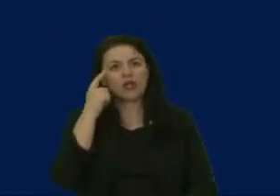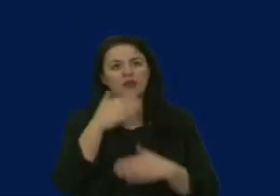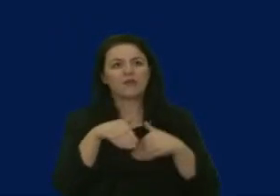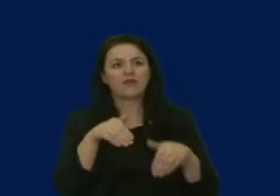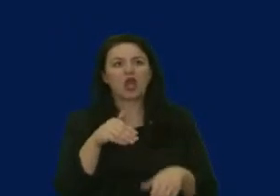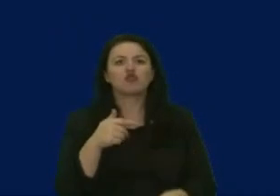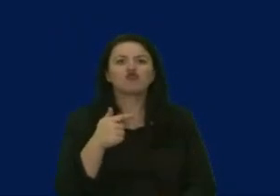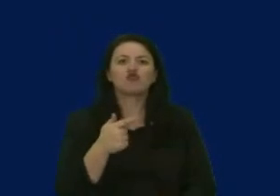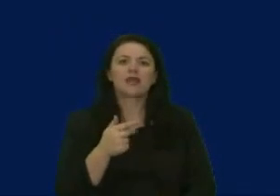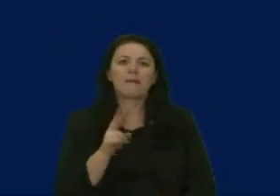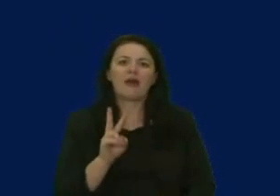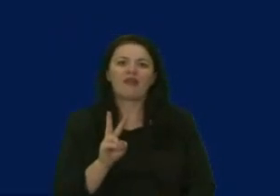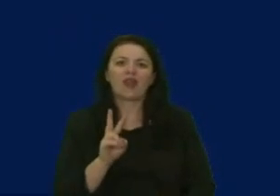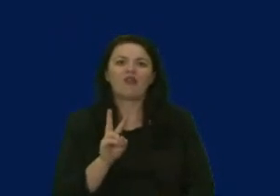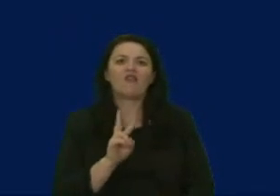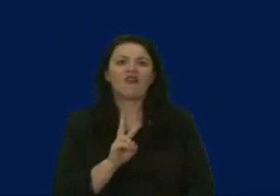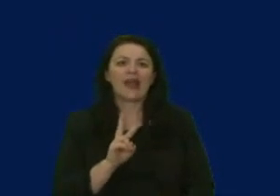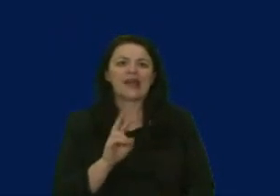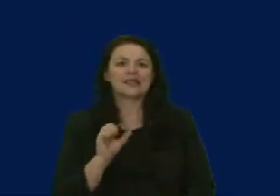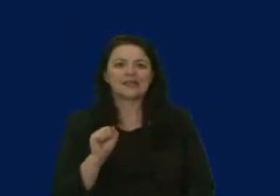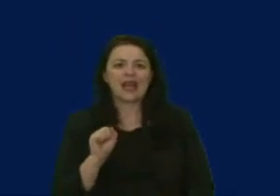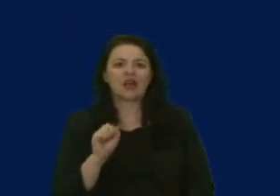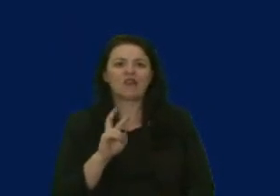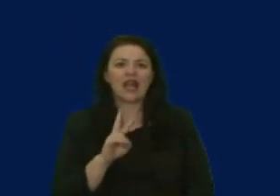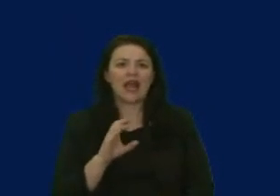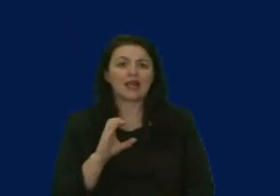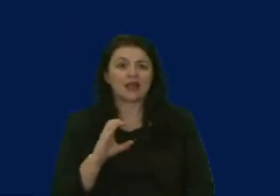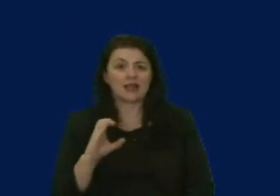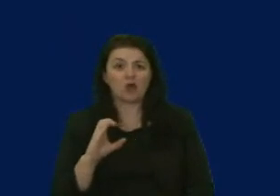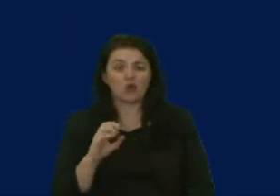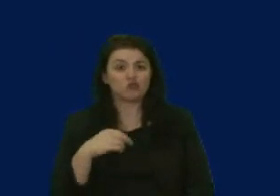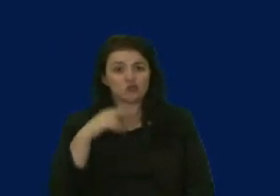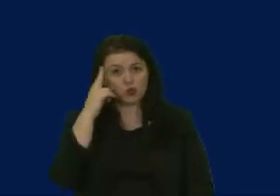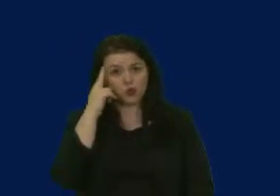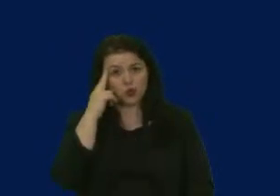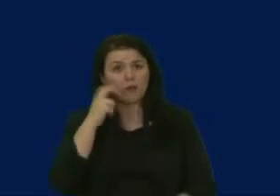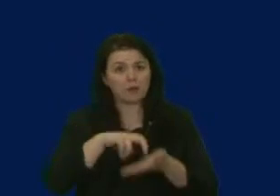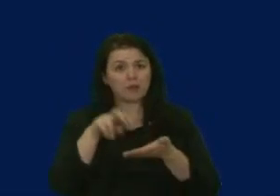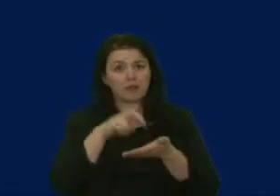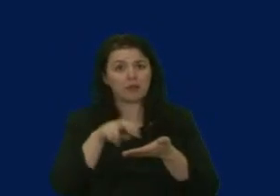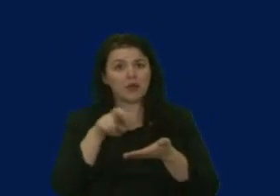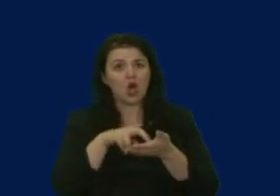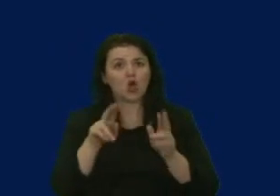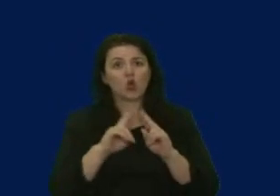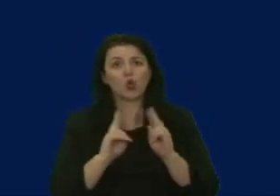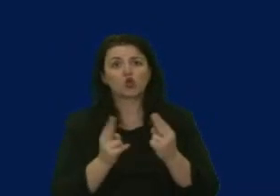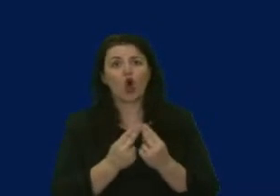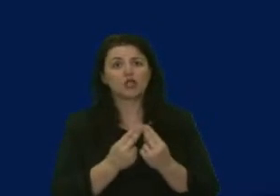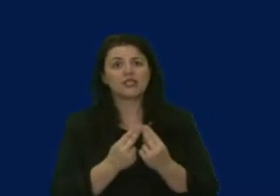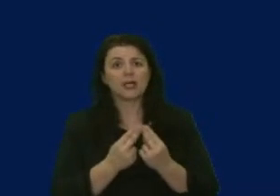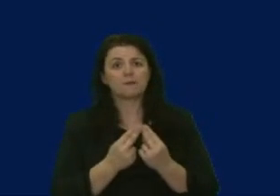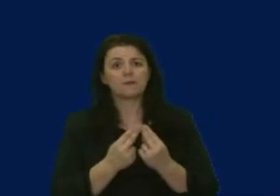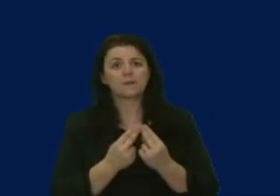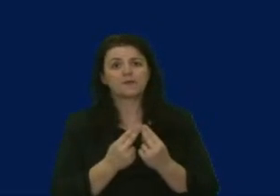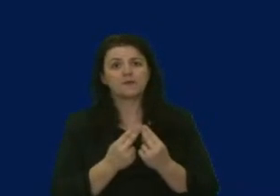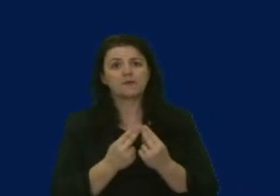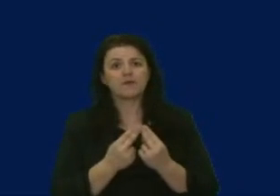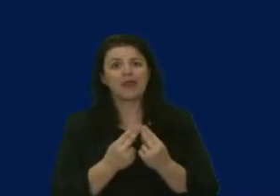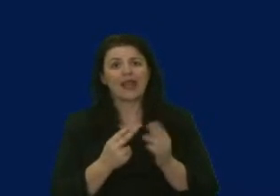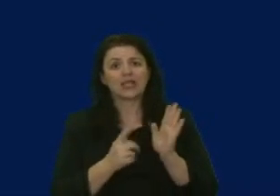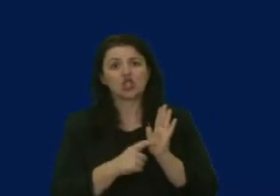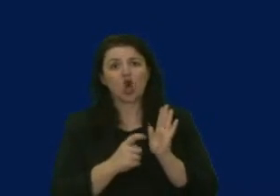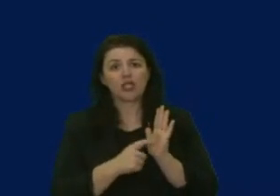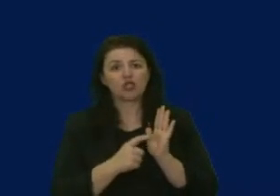giusepe Verdi Valea Seacă și Valea Chintăului pe care cu toții le ați bătut cu toții ați le ați ă